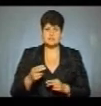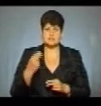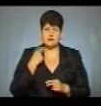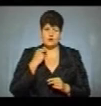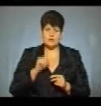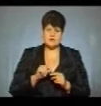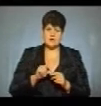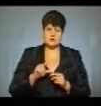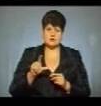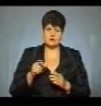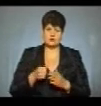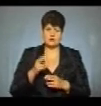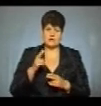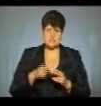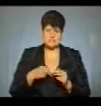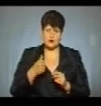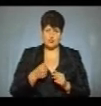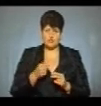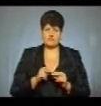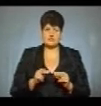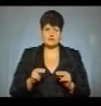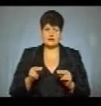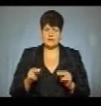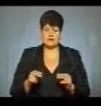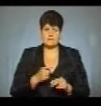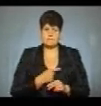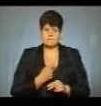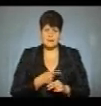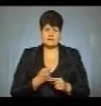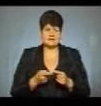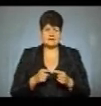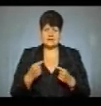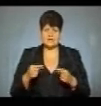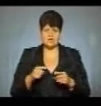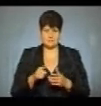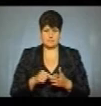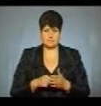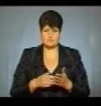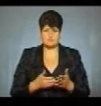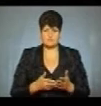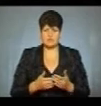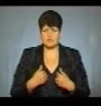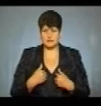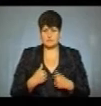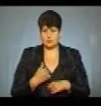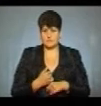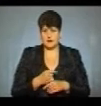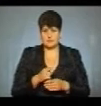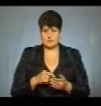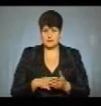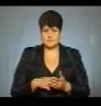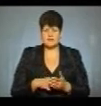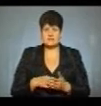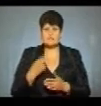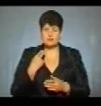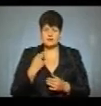наростає до кінця року вчителів, медиків. Ну це інше питання. Як це інше питання? Для нас це найголовніше питання. Так,